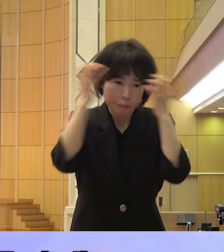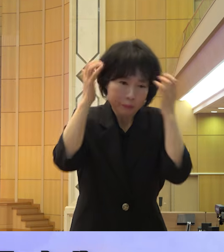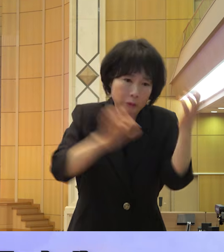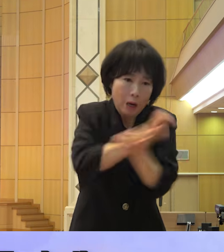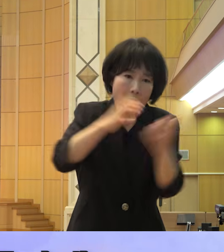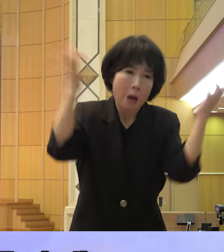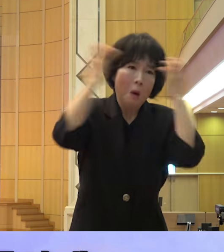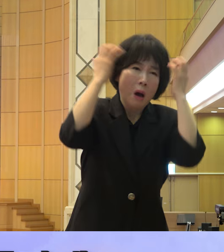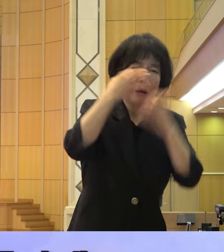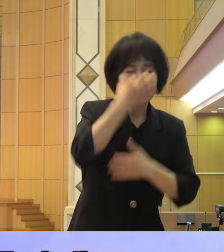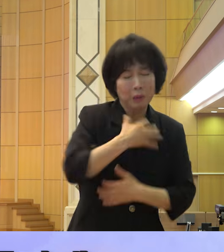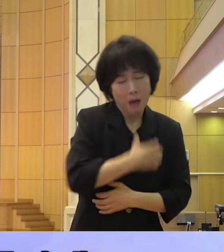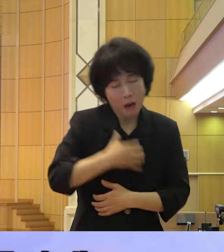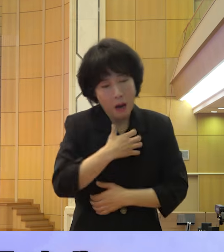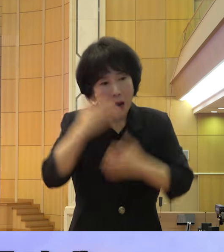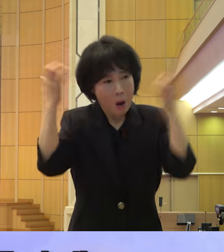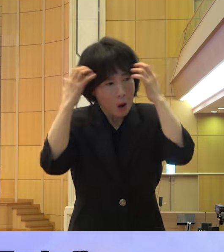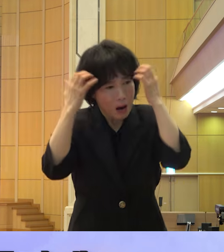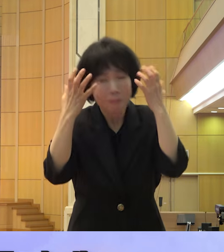환난 당할 때마다